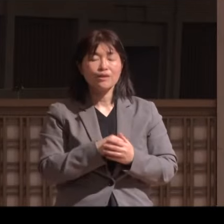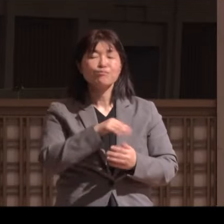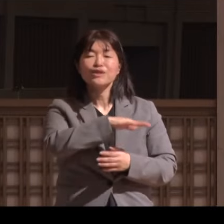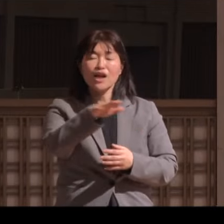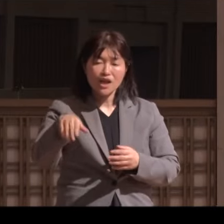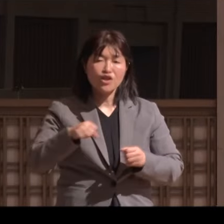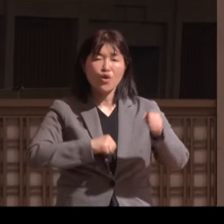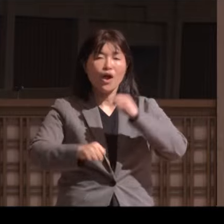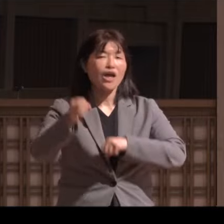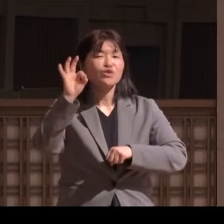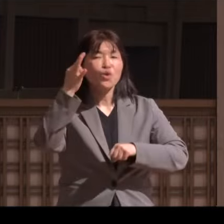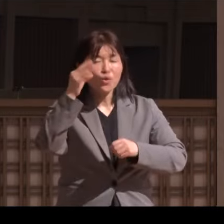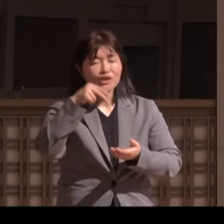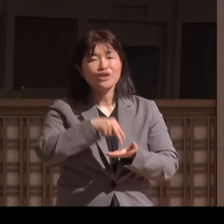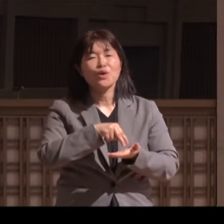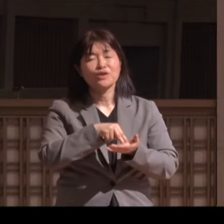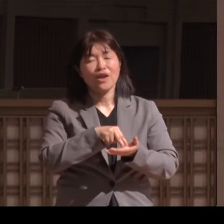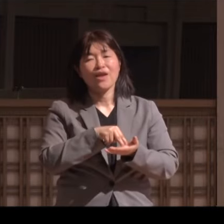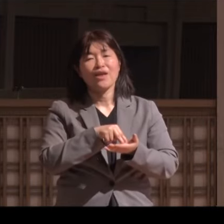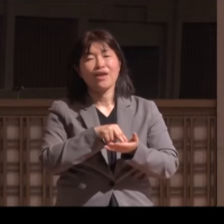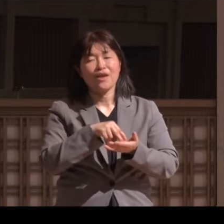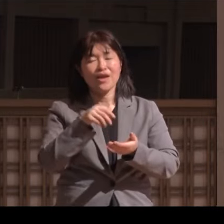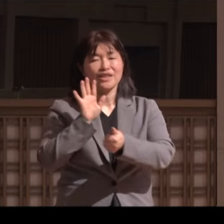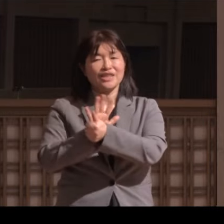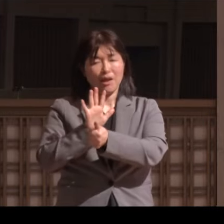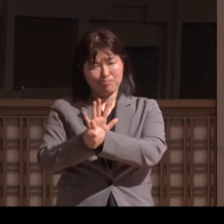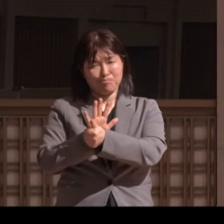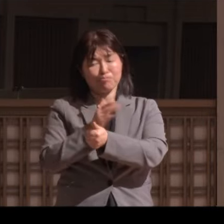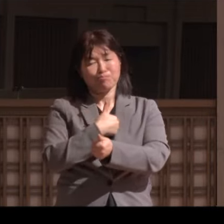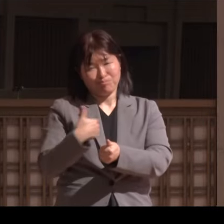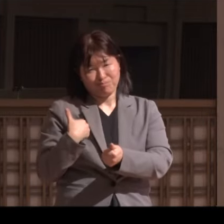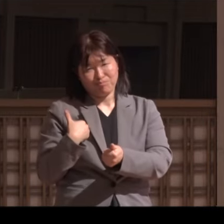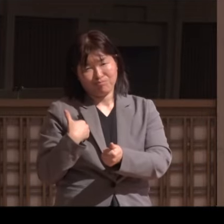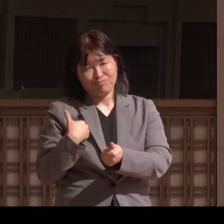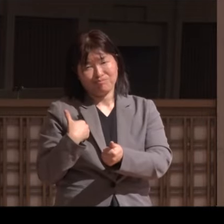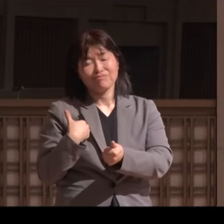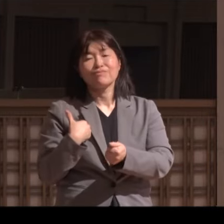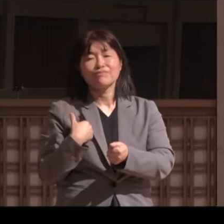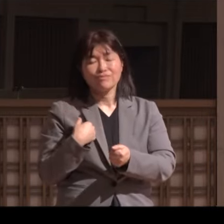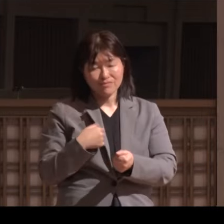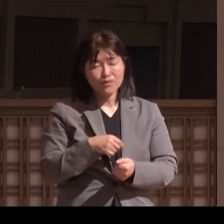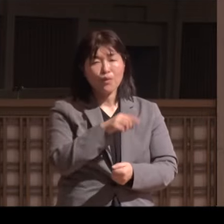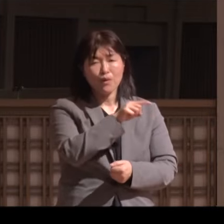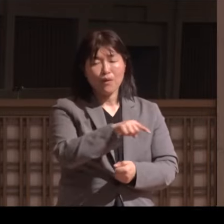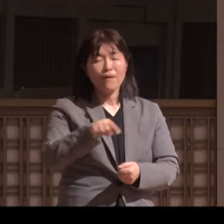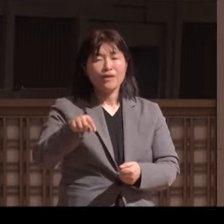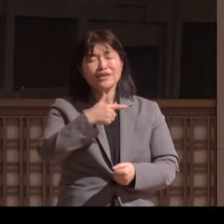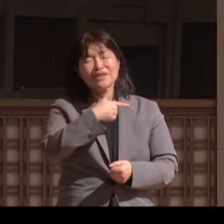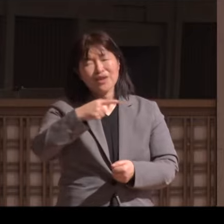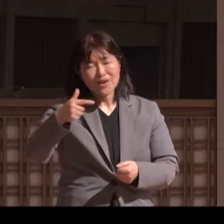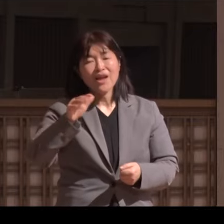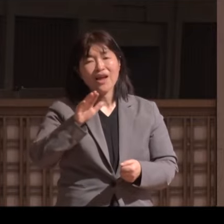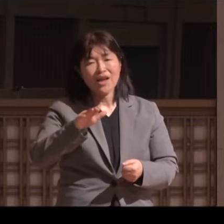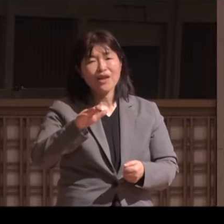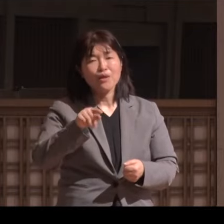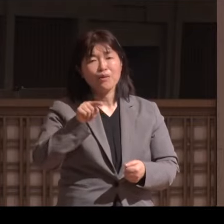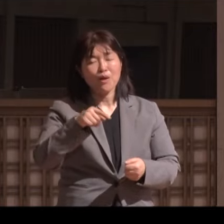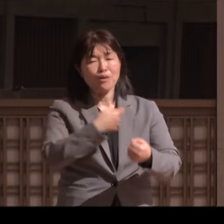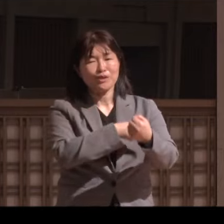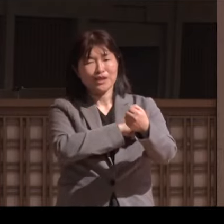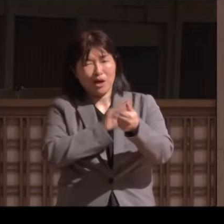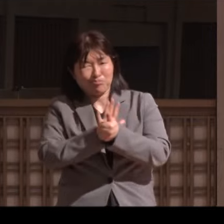の動費の全体としてえそういったようなことの支援もしているとそんなことがありますんでえそれぞれですねま色々ありますけどもそういったことを力入れ